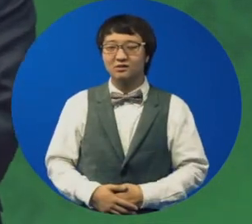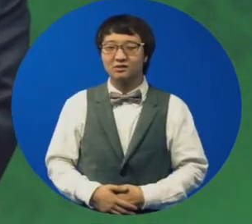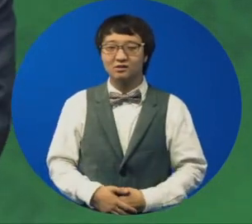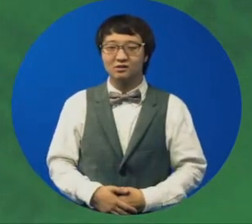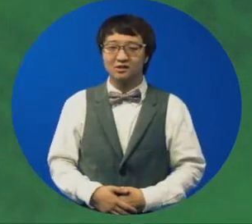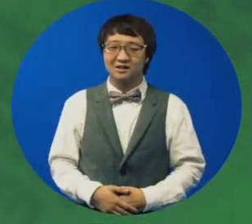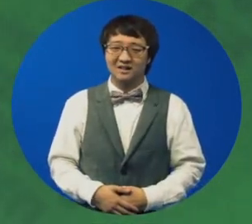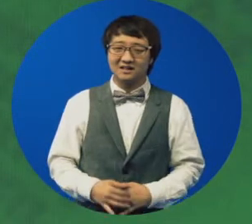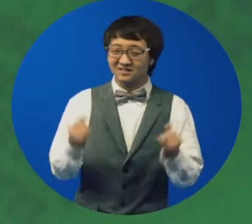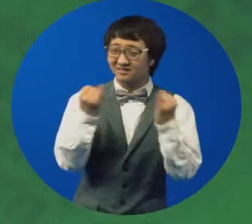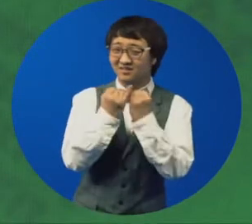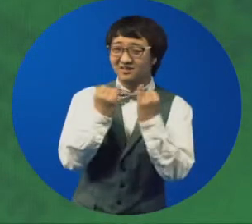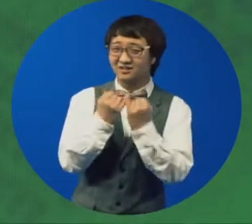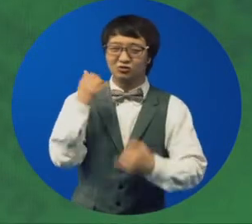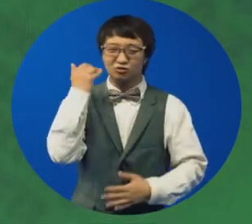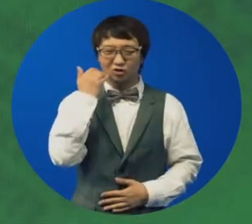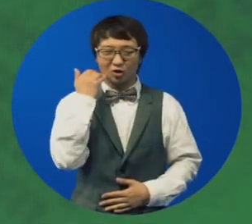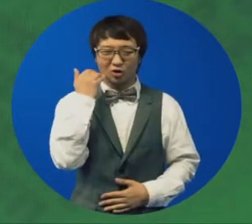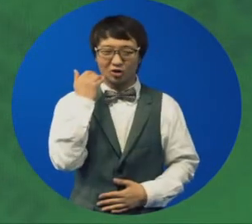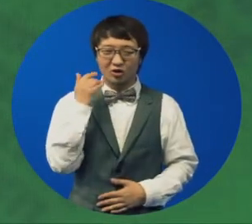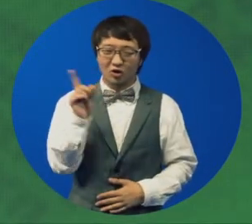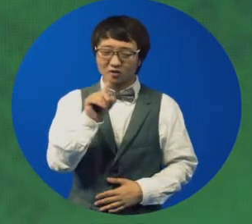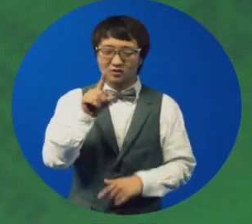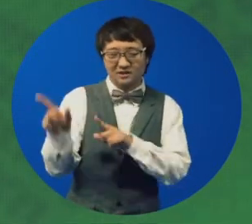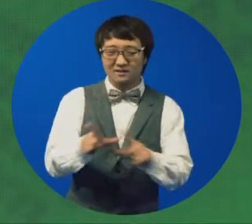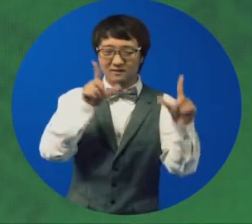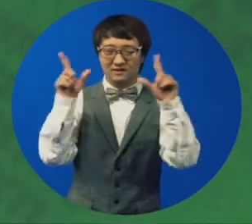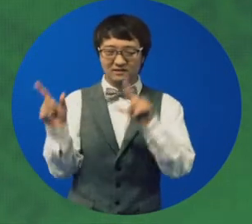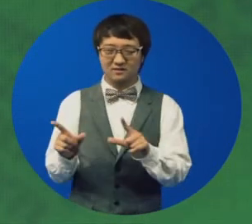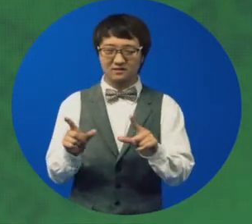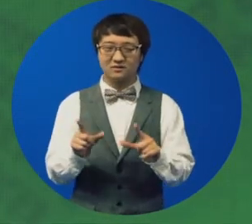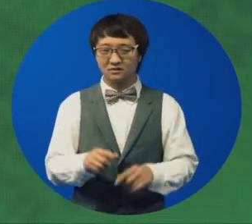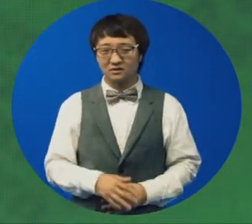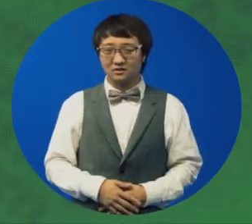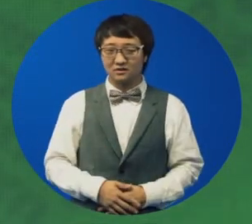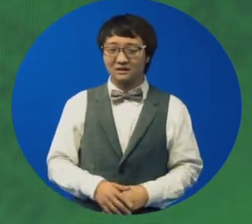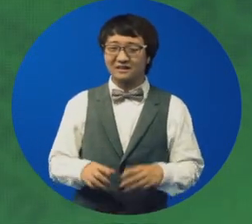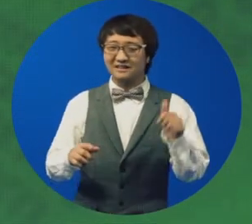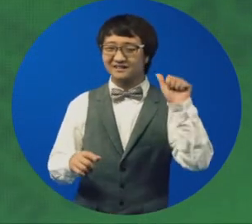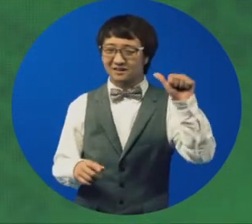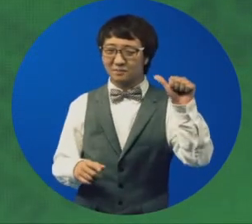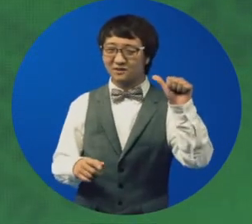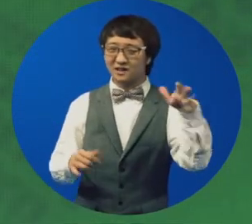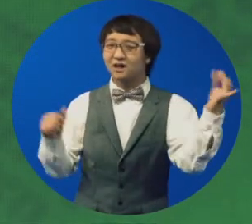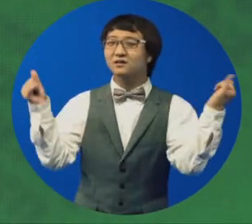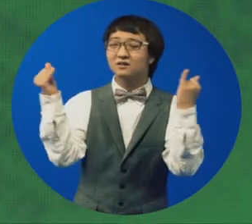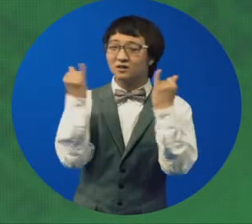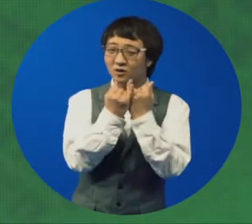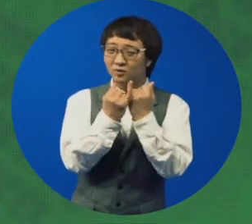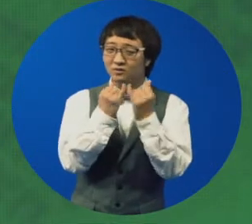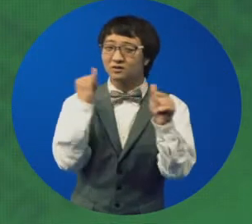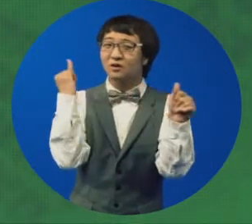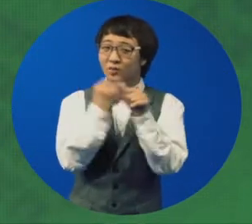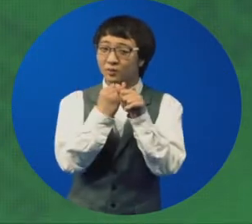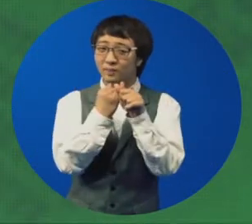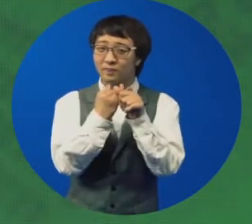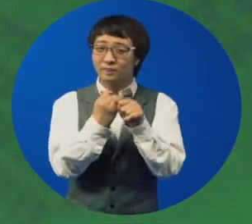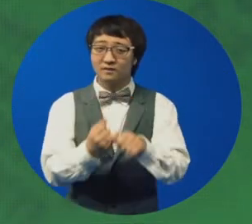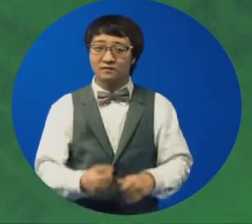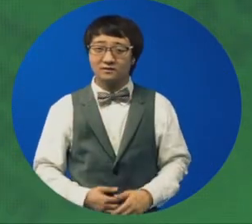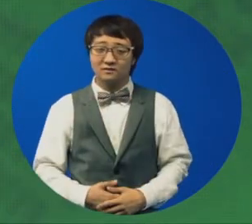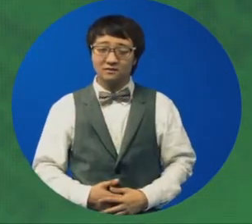아마 그 여인은 그의 삶에 어떤 문제를 찾으려고 5번이나 결혼했다고 하는 건 남편이 있었다고 하는 건 뭘로 설명할